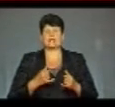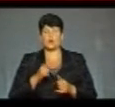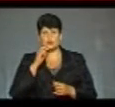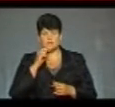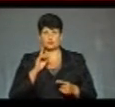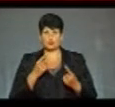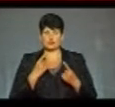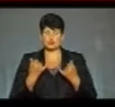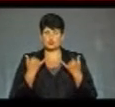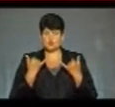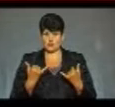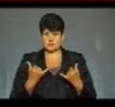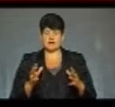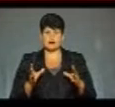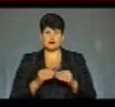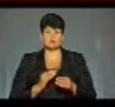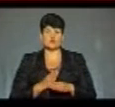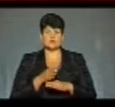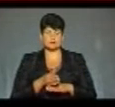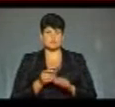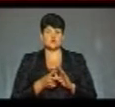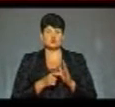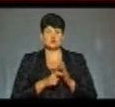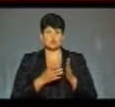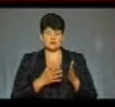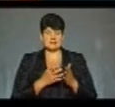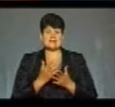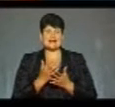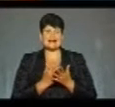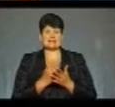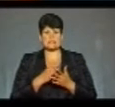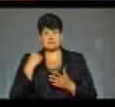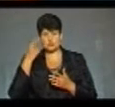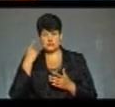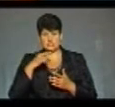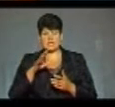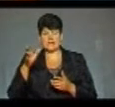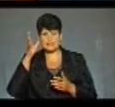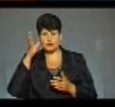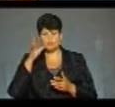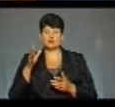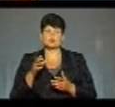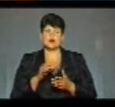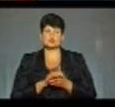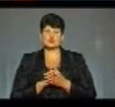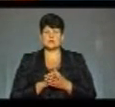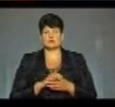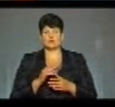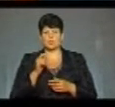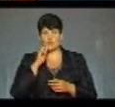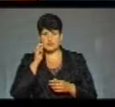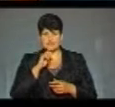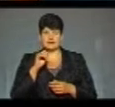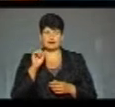говоритимемо сьогодні разом із гостями студії. Поряд зі мною кандидат психологічних наук, доцент НЕУ, член Асоціації соціологів України